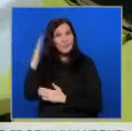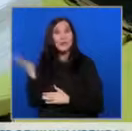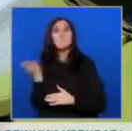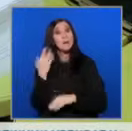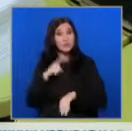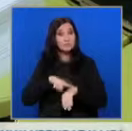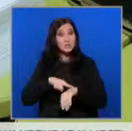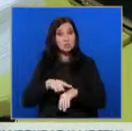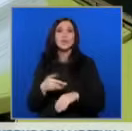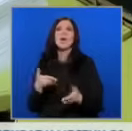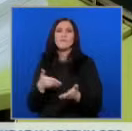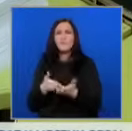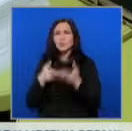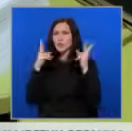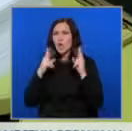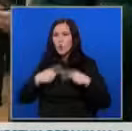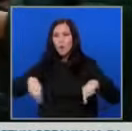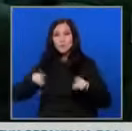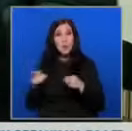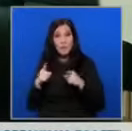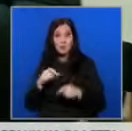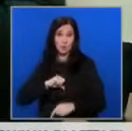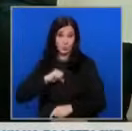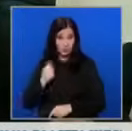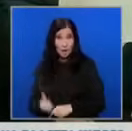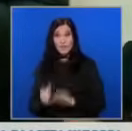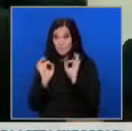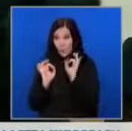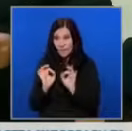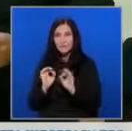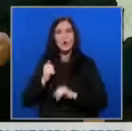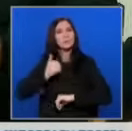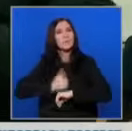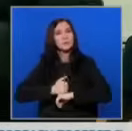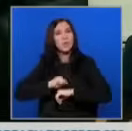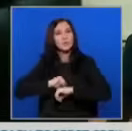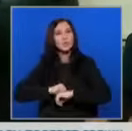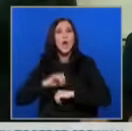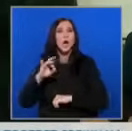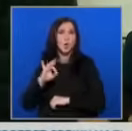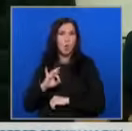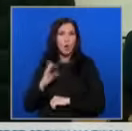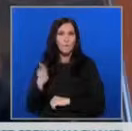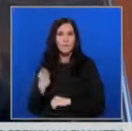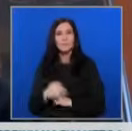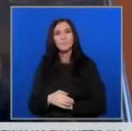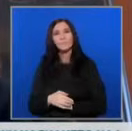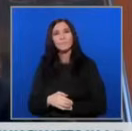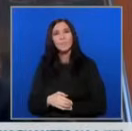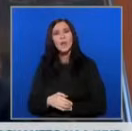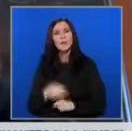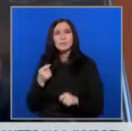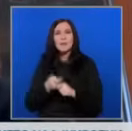насрочена, макар решението на областния управител да се обжалва и в момента от кмета на община Родопи. Те се положиха